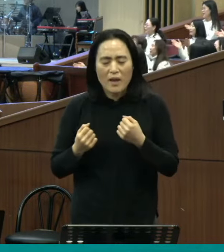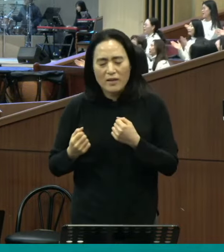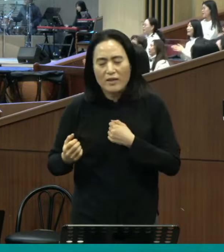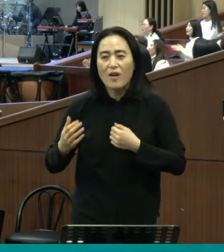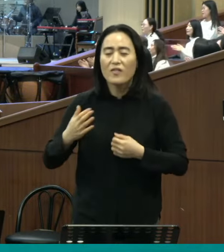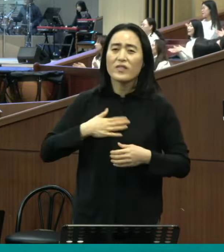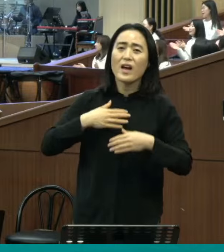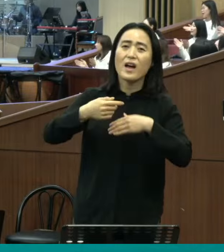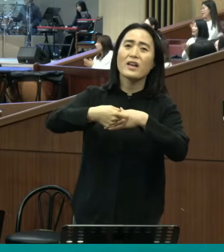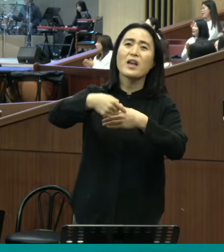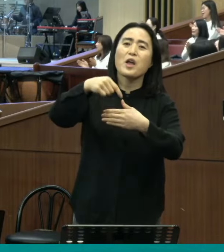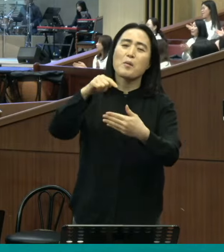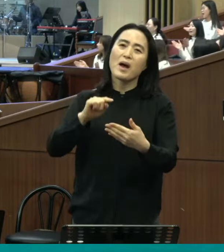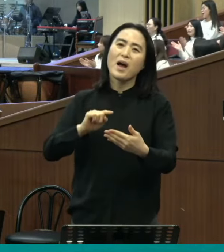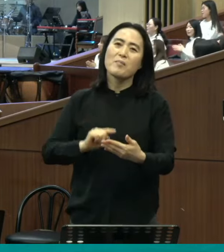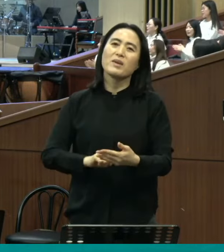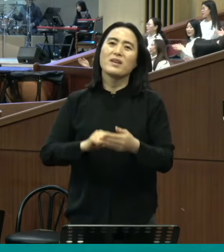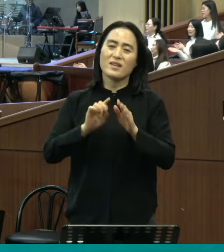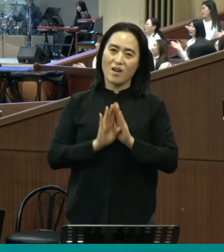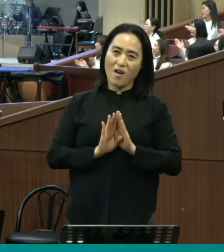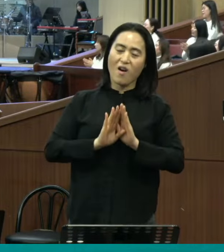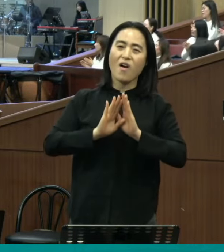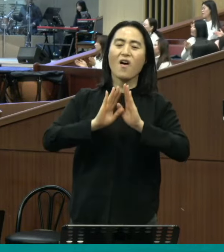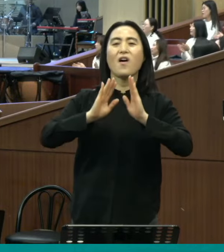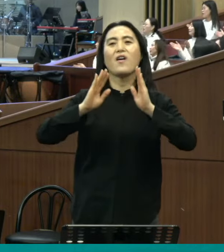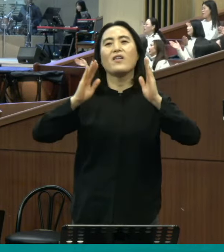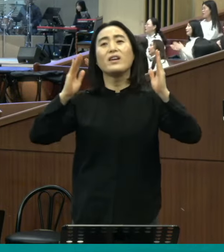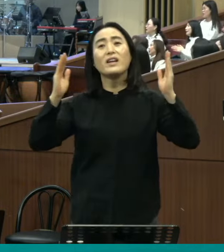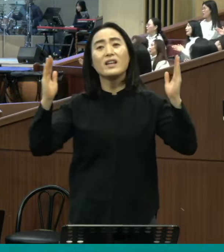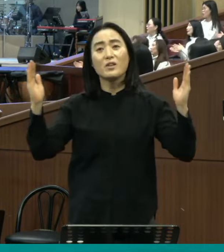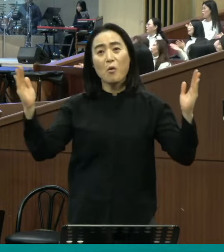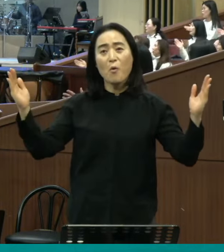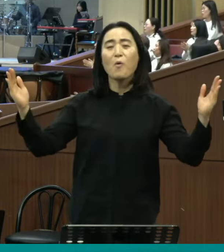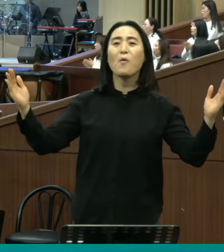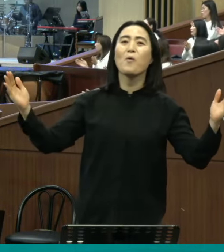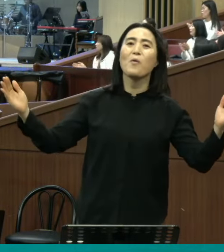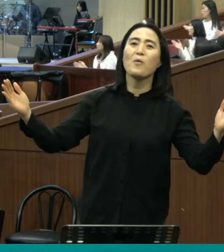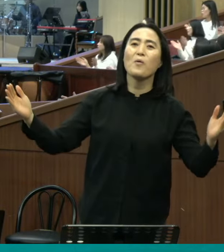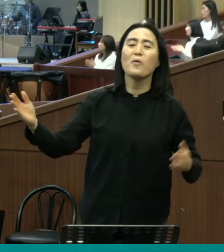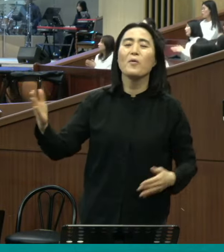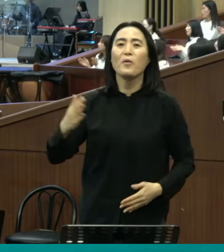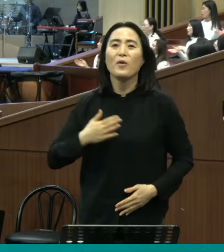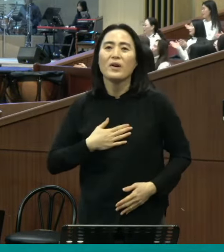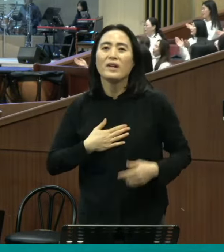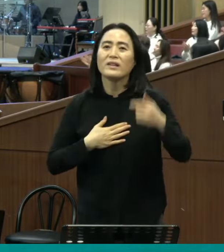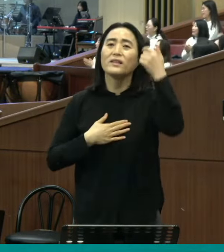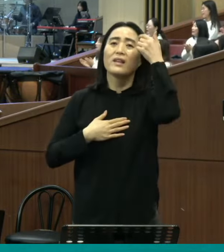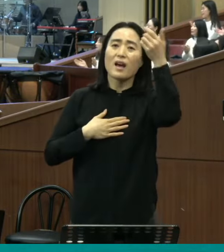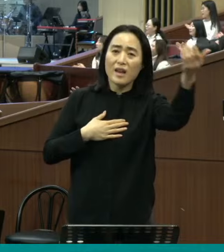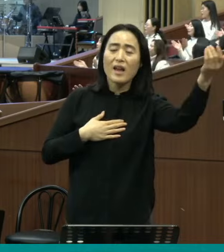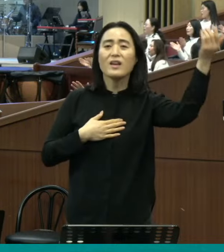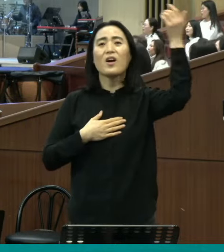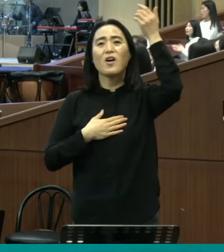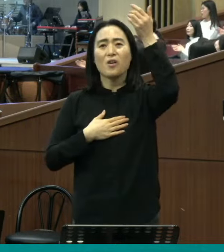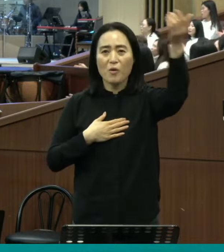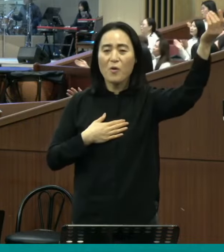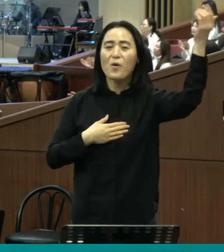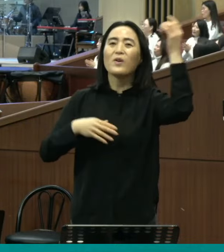답답했던 나의 마음이여 나의 영혼을 살리네. 나의